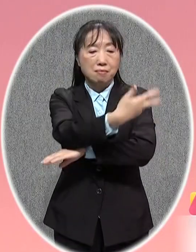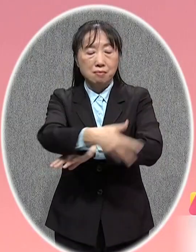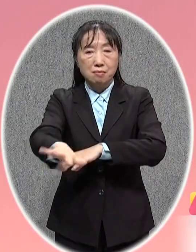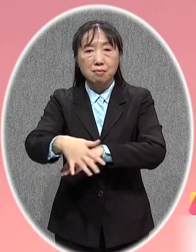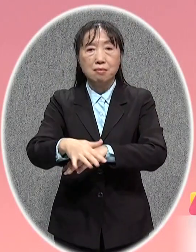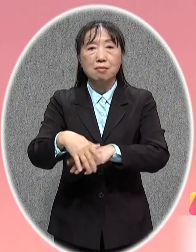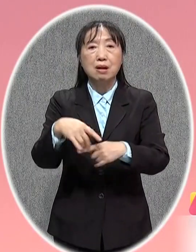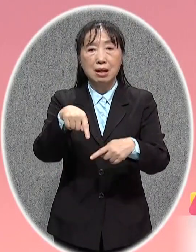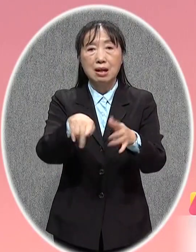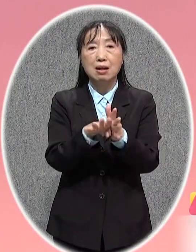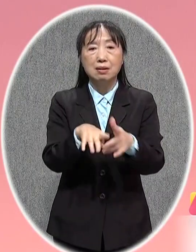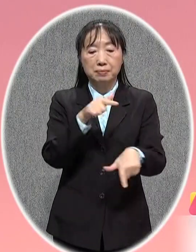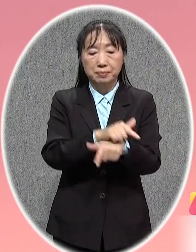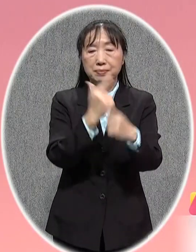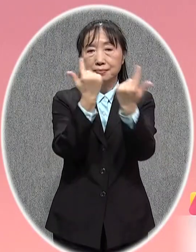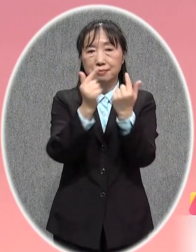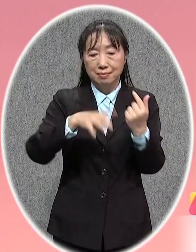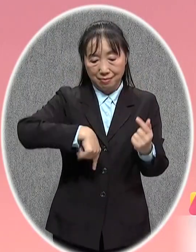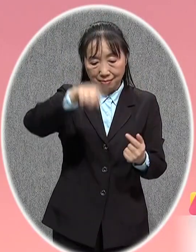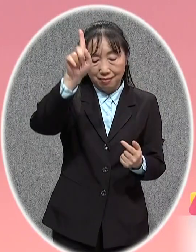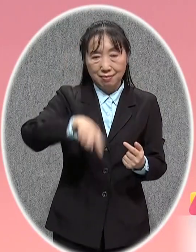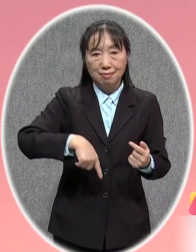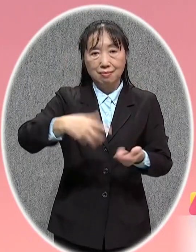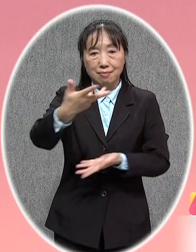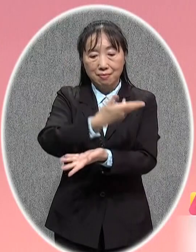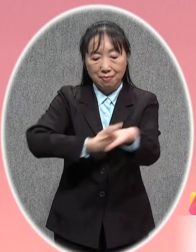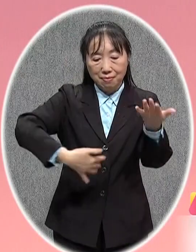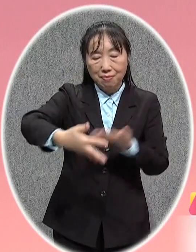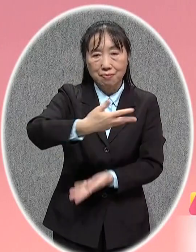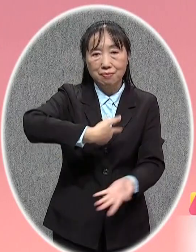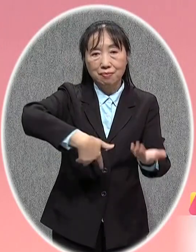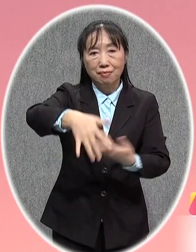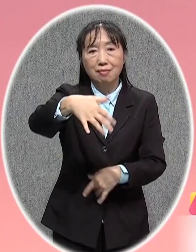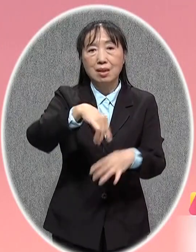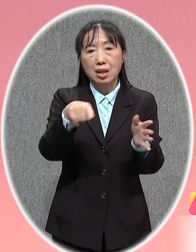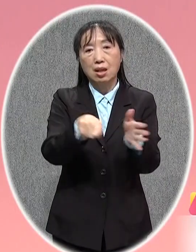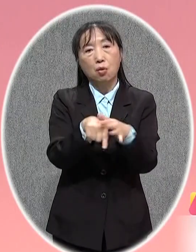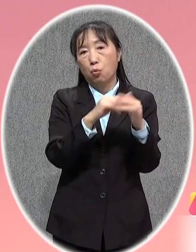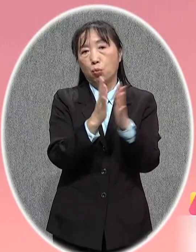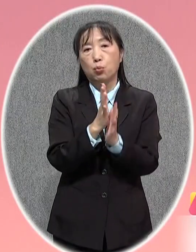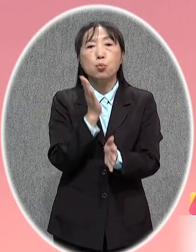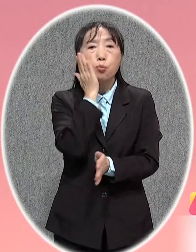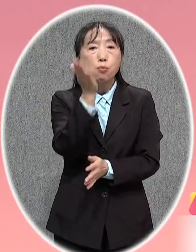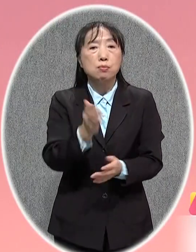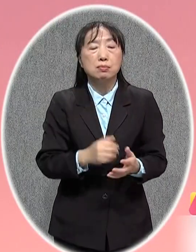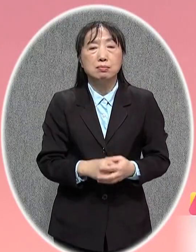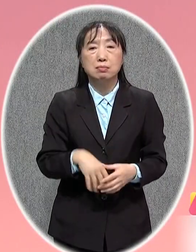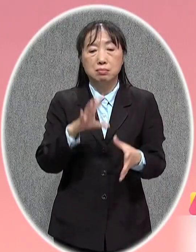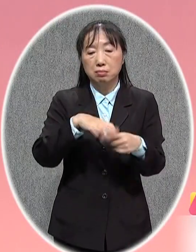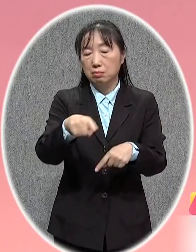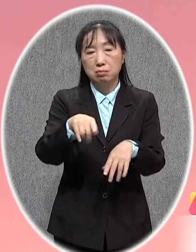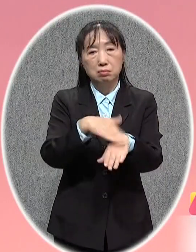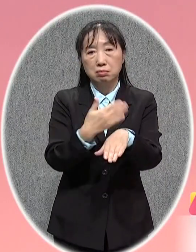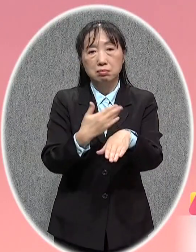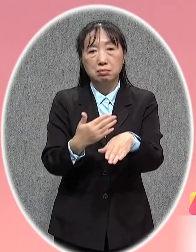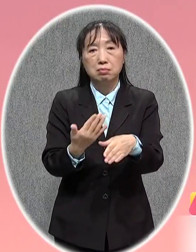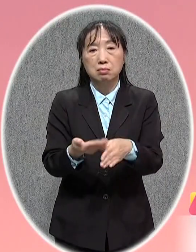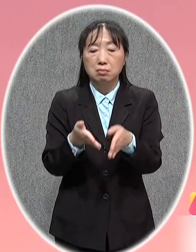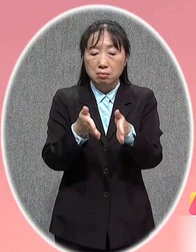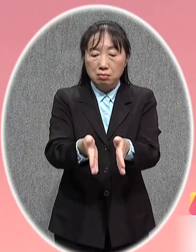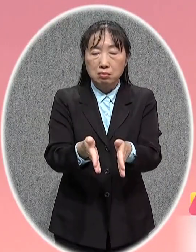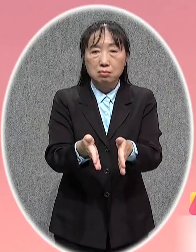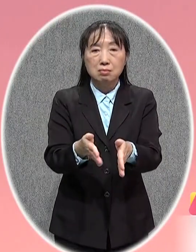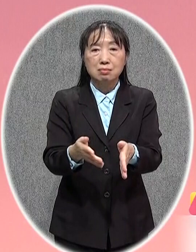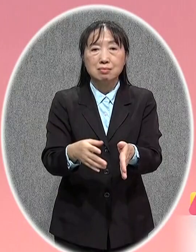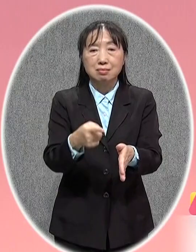北向的这个洋流的交换，没有任就是说不会产生任何的阻碍，所以其实根本就不会，就是说对于这个